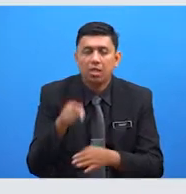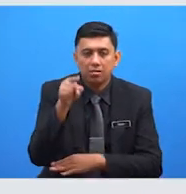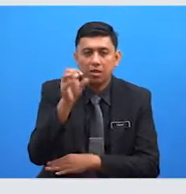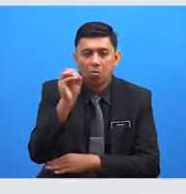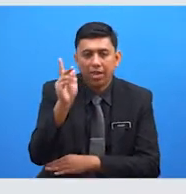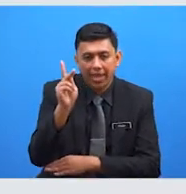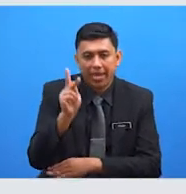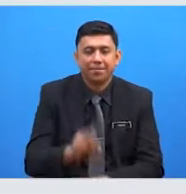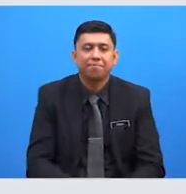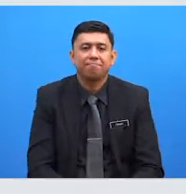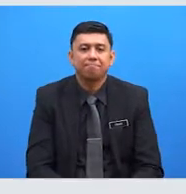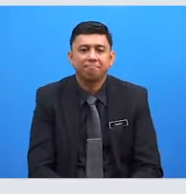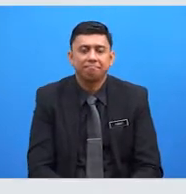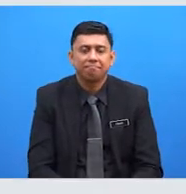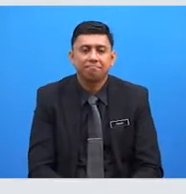klik butang OK.